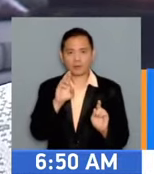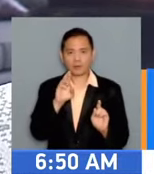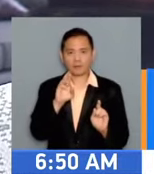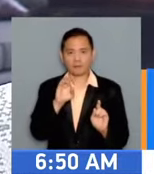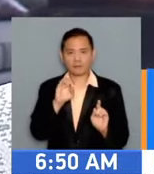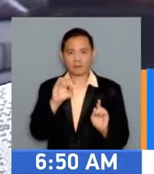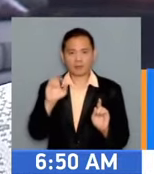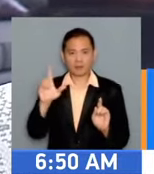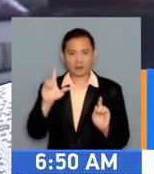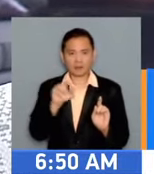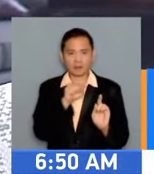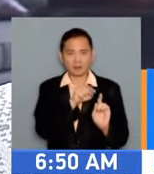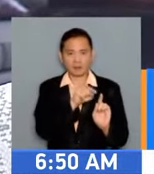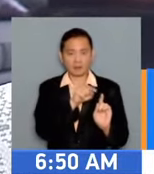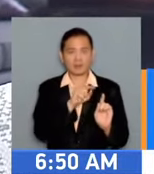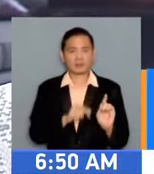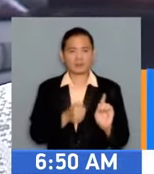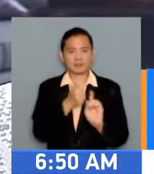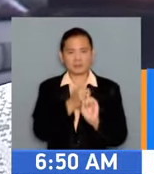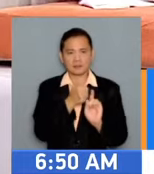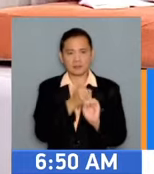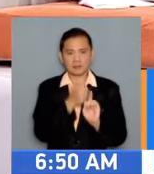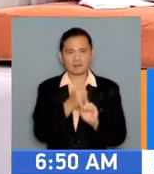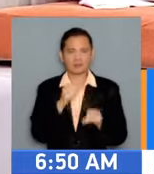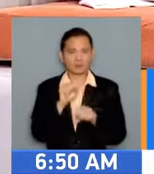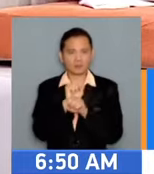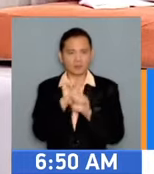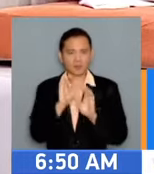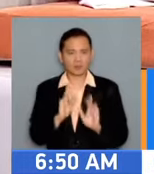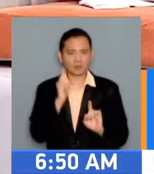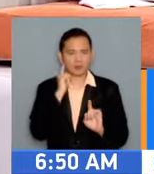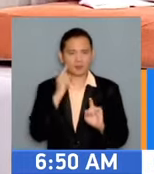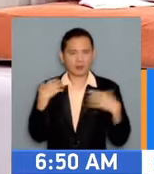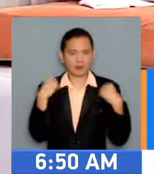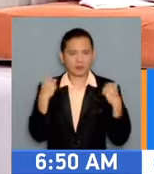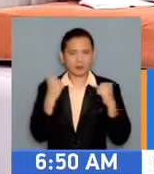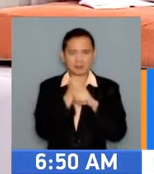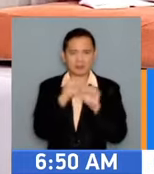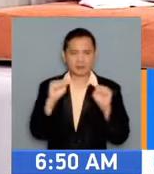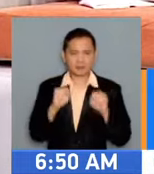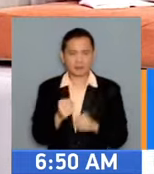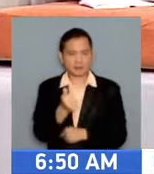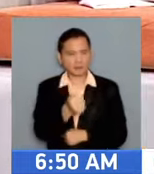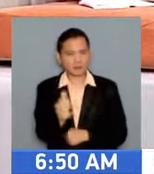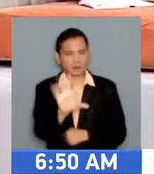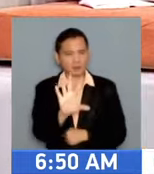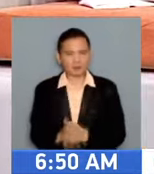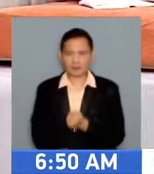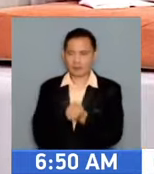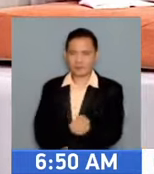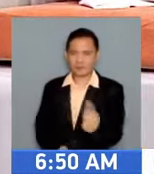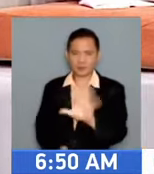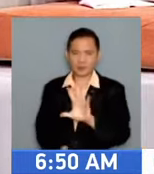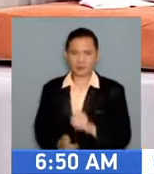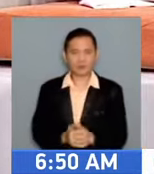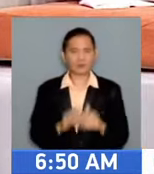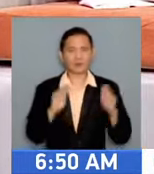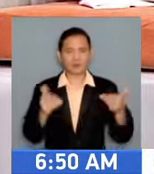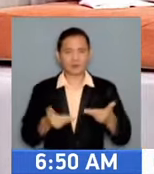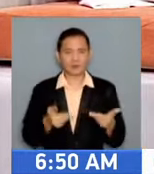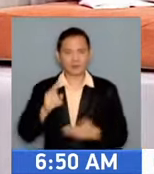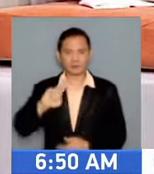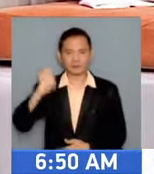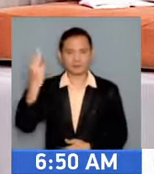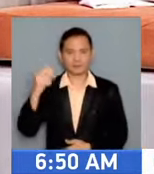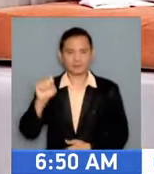and health practitioner. Good morning po, Orville. Good morning po, Ma'am Susan. Good morning, Ma'am Shaira. Welcome sa Unang Hirit. Ako, Shaira. Simula